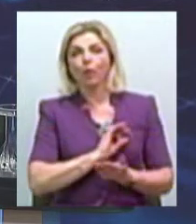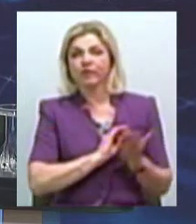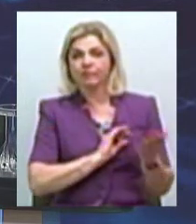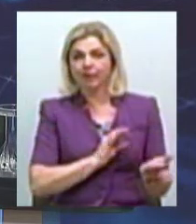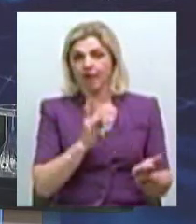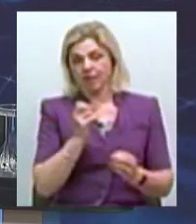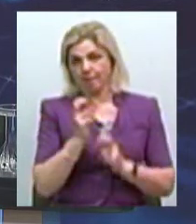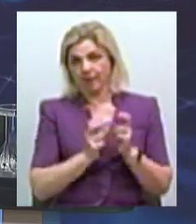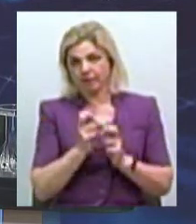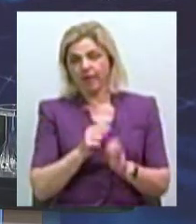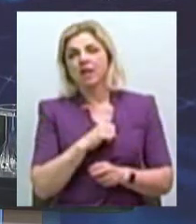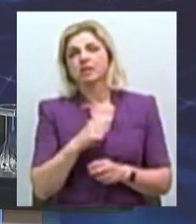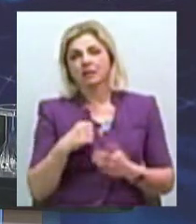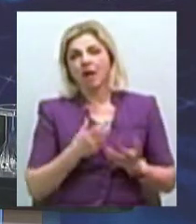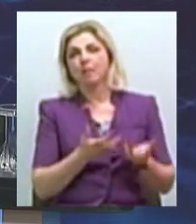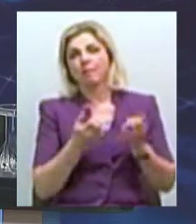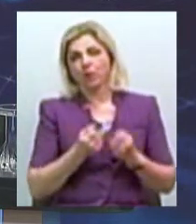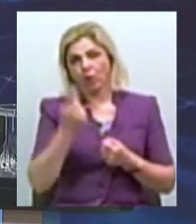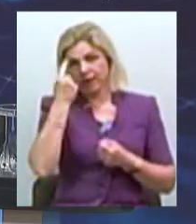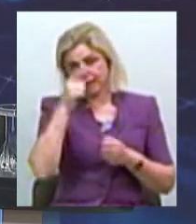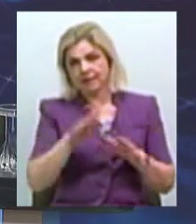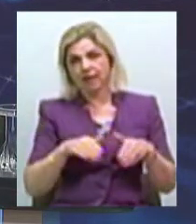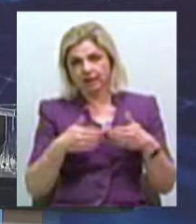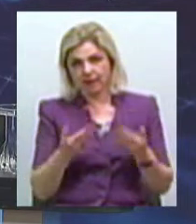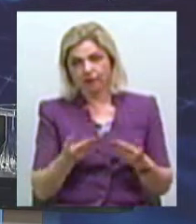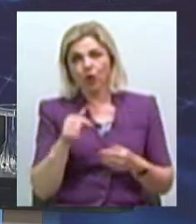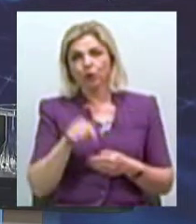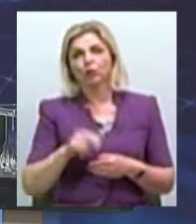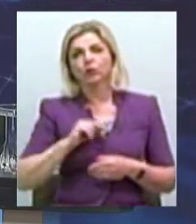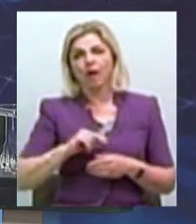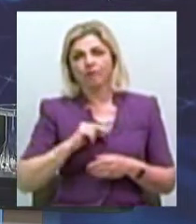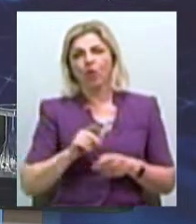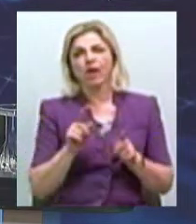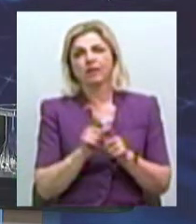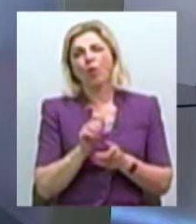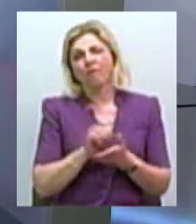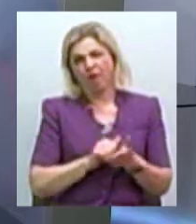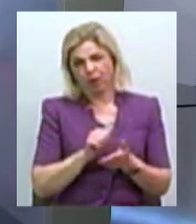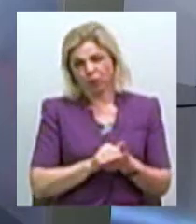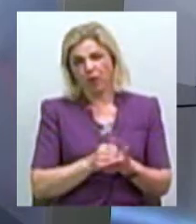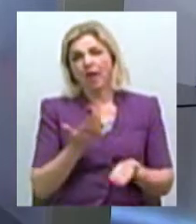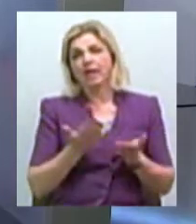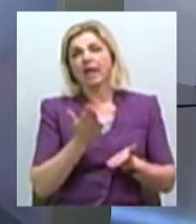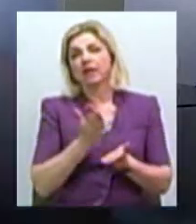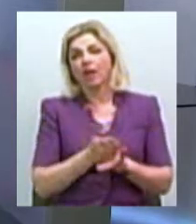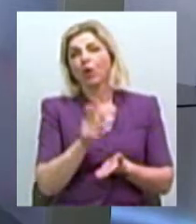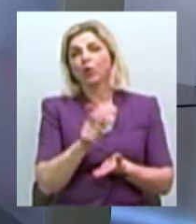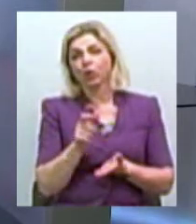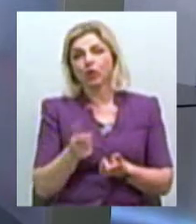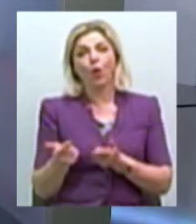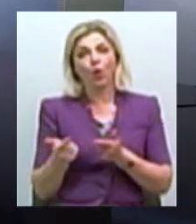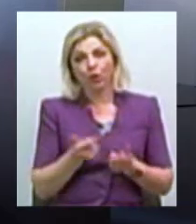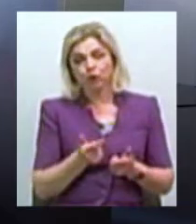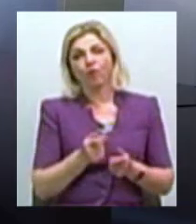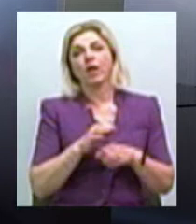підприємстві, самі беруть на себе ініціативу. Ну, тут, я думаю, срабатує все ж таки суб'єктивний фактор. інвестор, якщо є люди, які готові